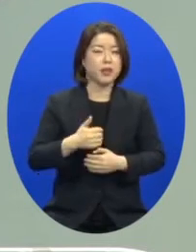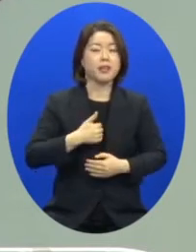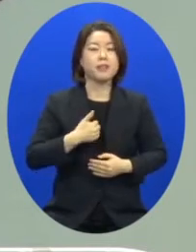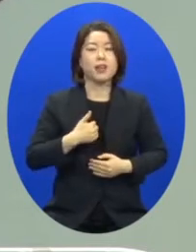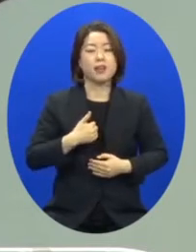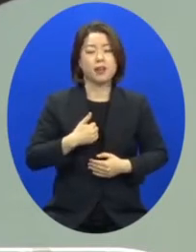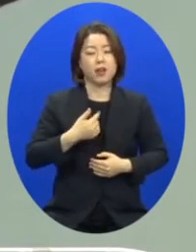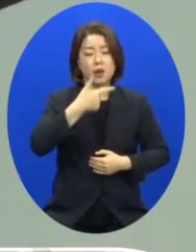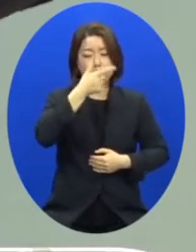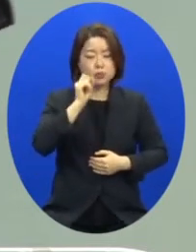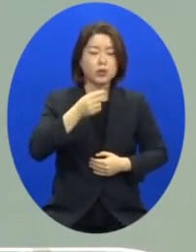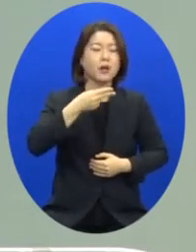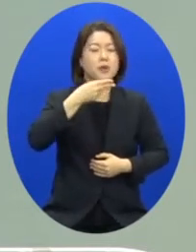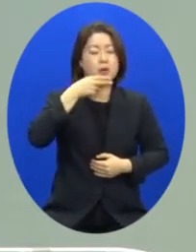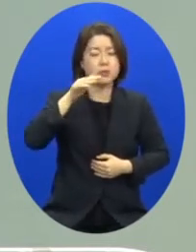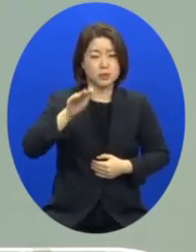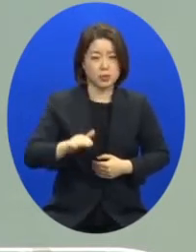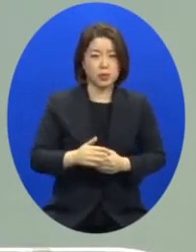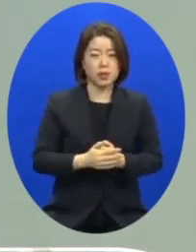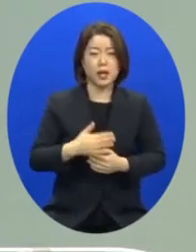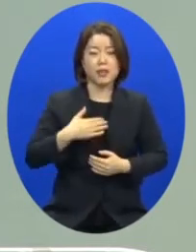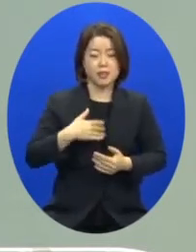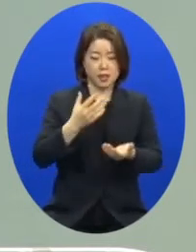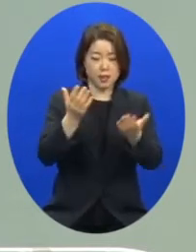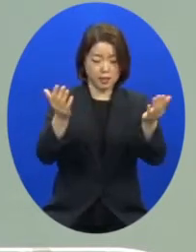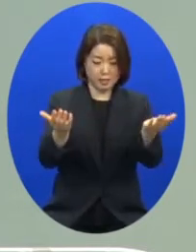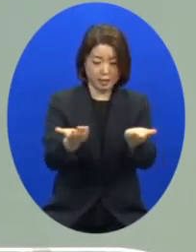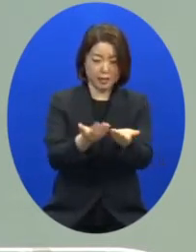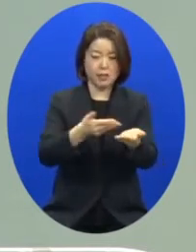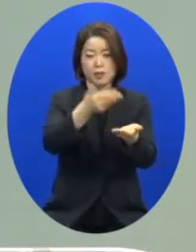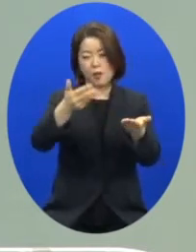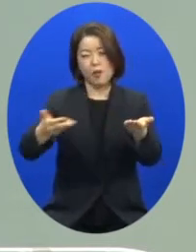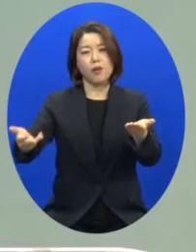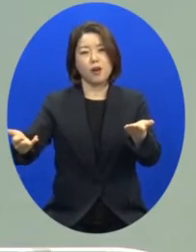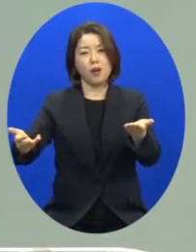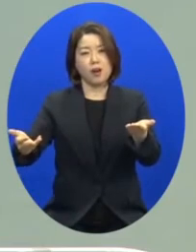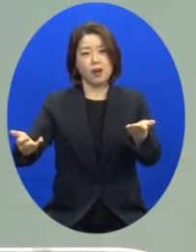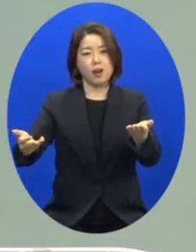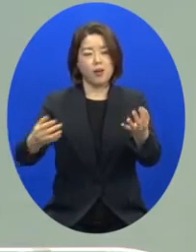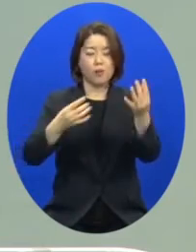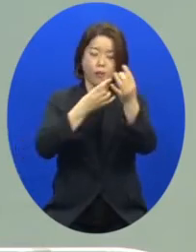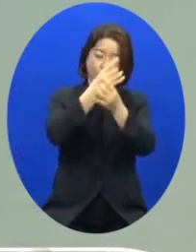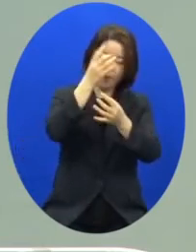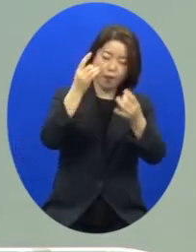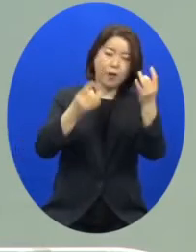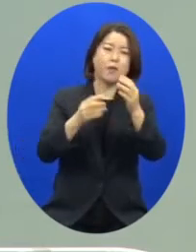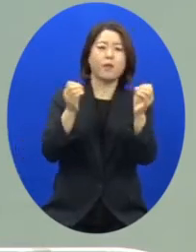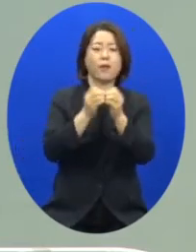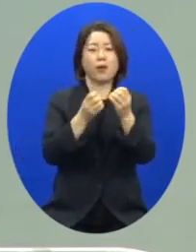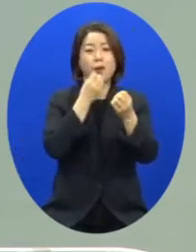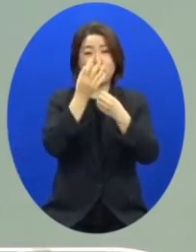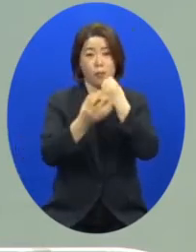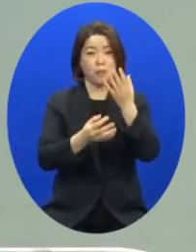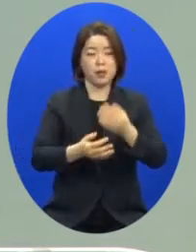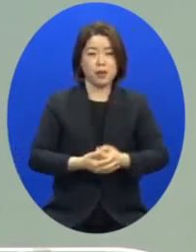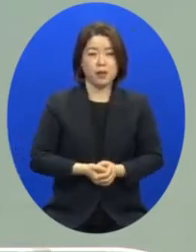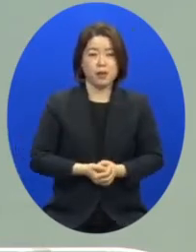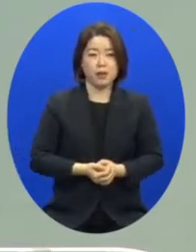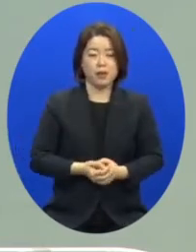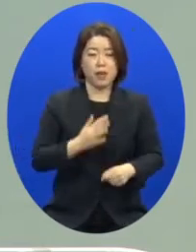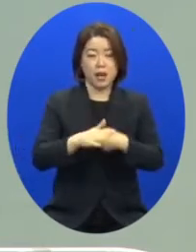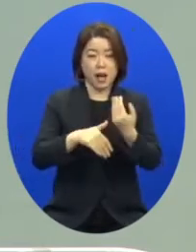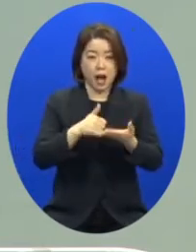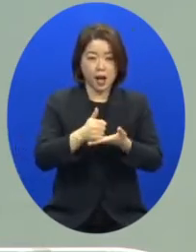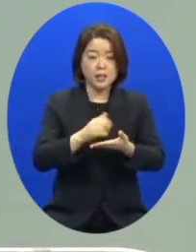부족함이 없으리로다 나의 잔이 넘치나이다 라 진짜 황홀 하 죠 하나님만 믿고